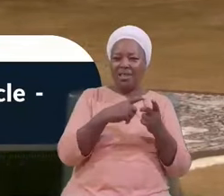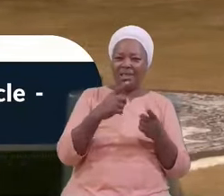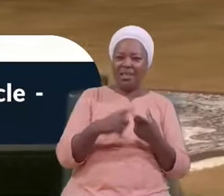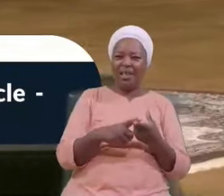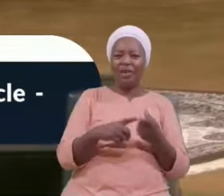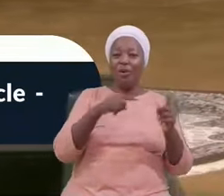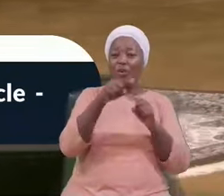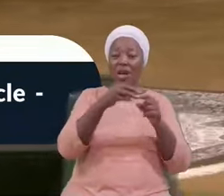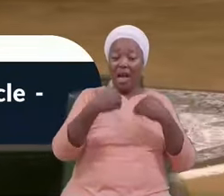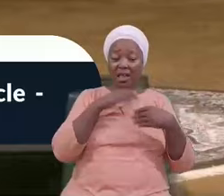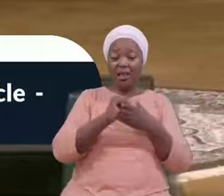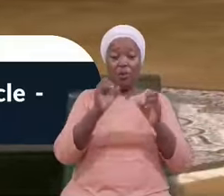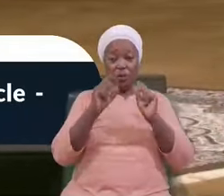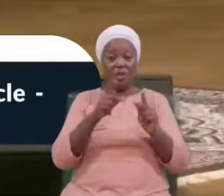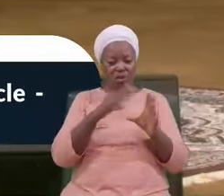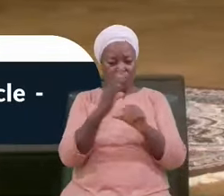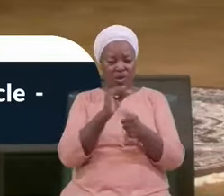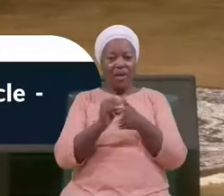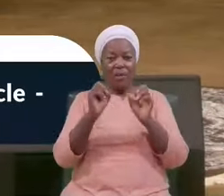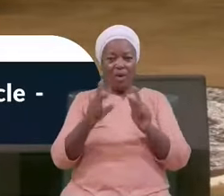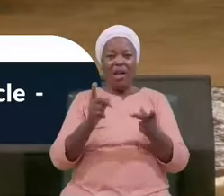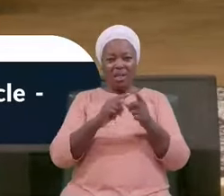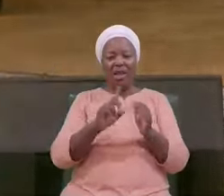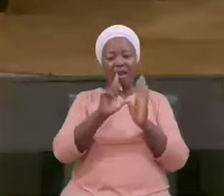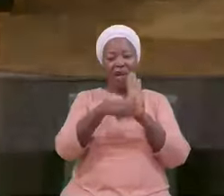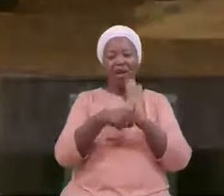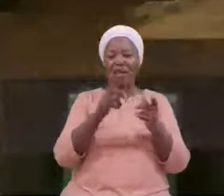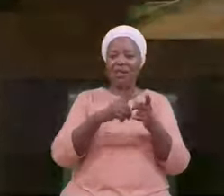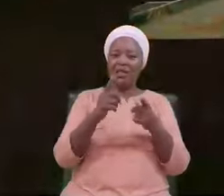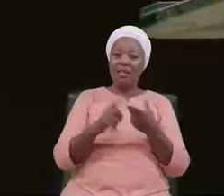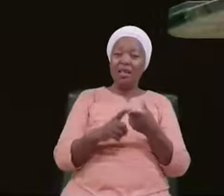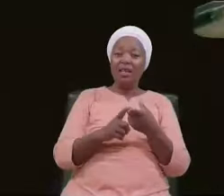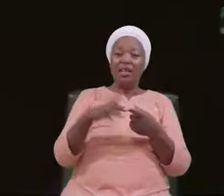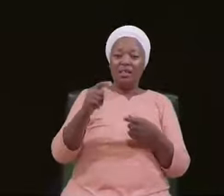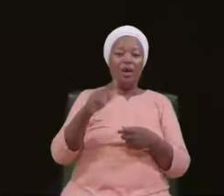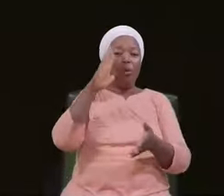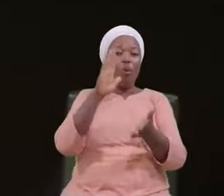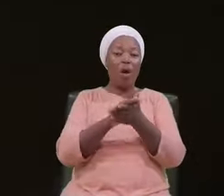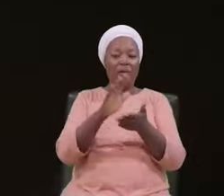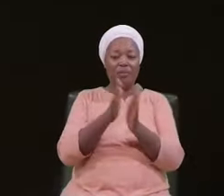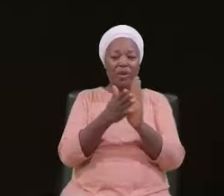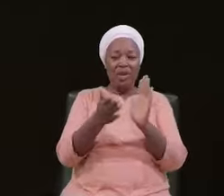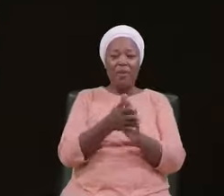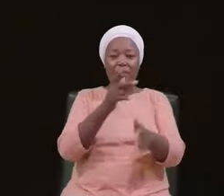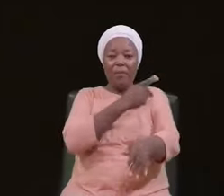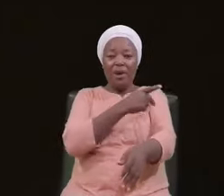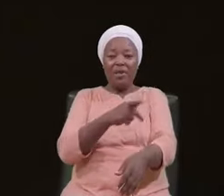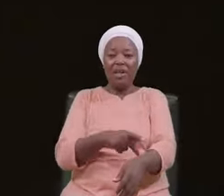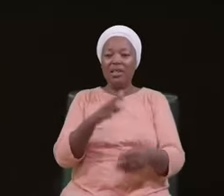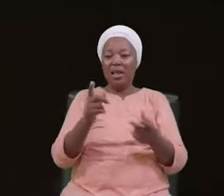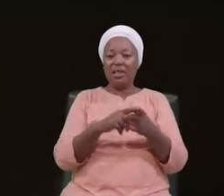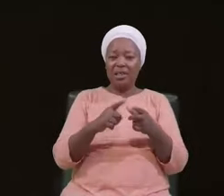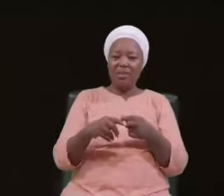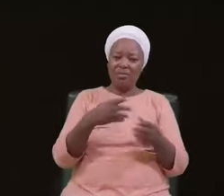avait l'occasion et finalement la femme avait conçu, quoi qu'il ne pouvait pas